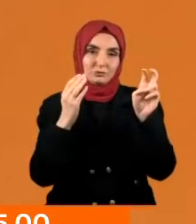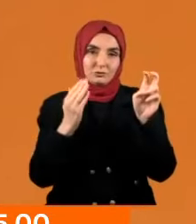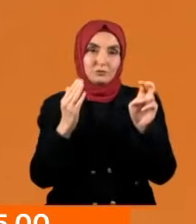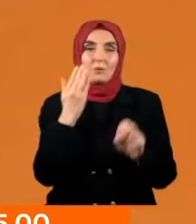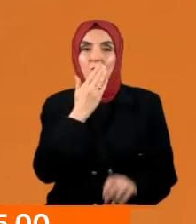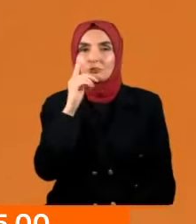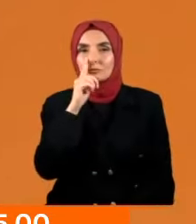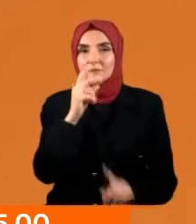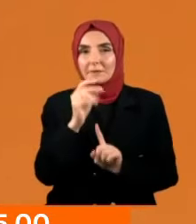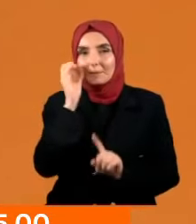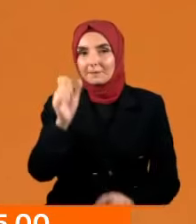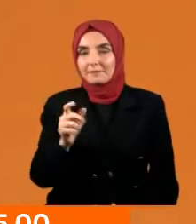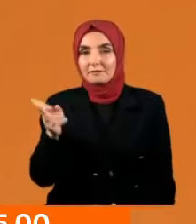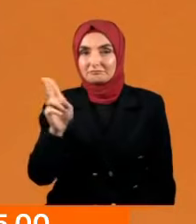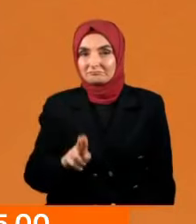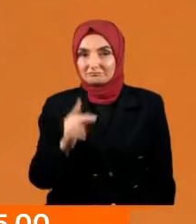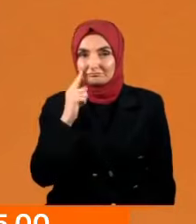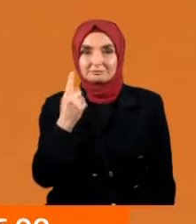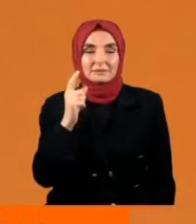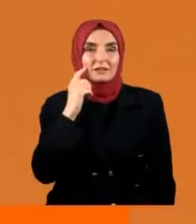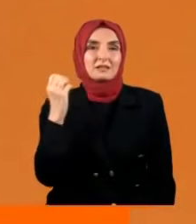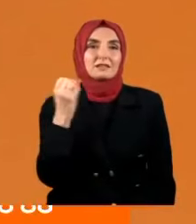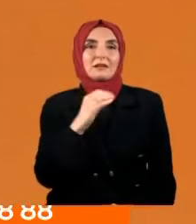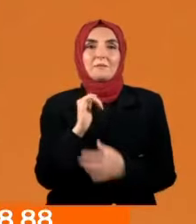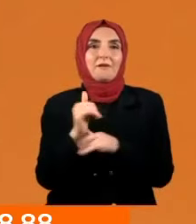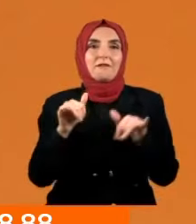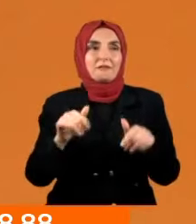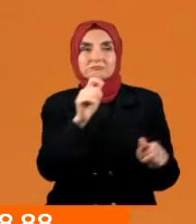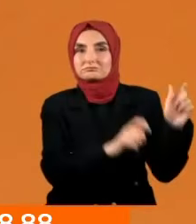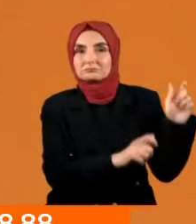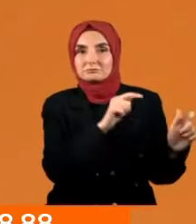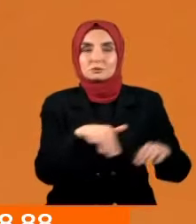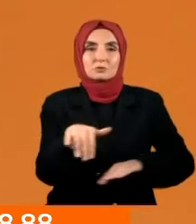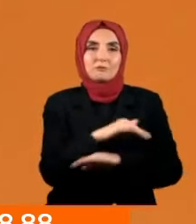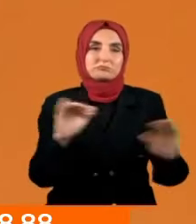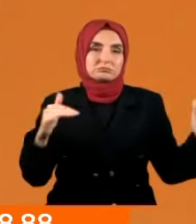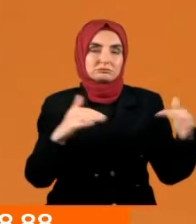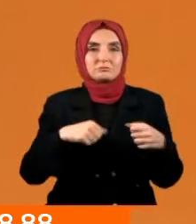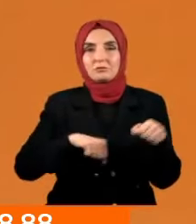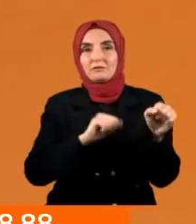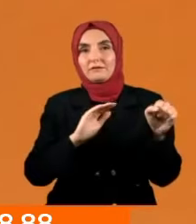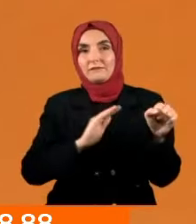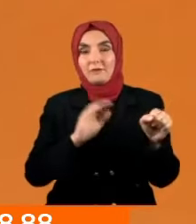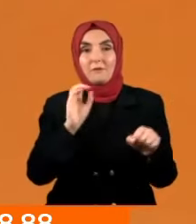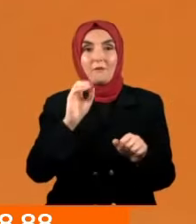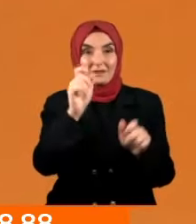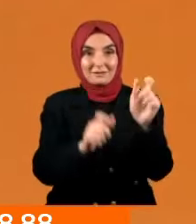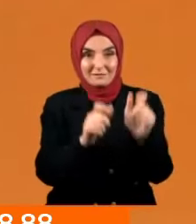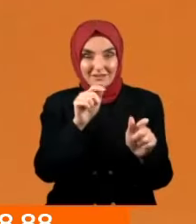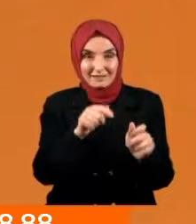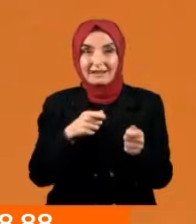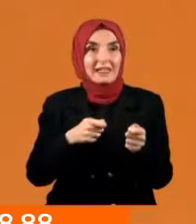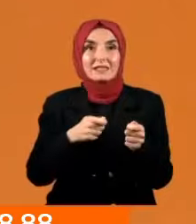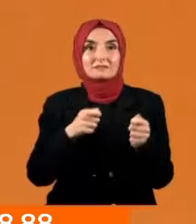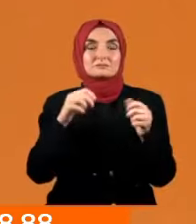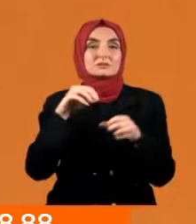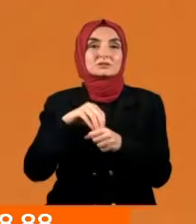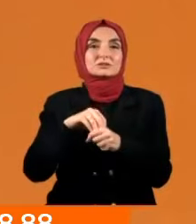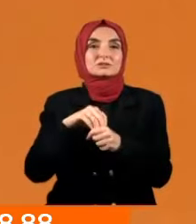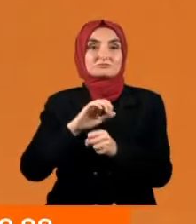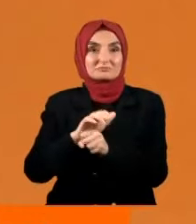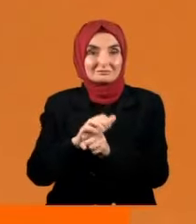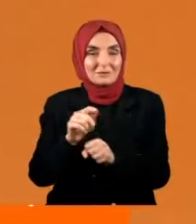müdürü İbrahim Oktugan'ın ölümü binlerce meslektaşını sokağa dökmüştü. Öğretmenlerin eğitimde şiddetle ilgili önlem alınması çağrısına